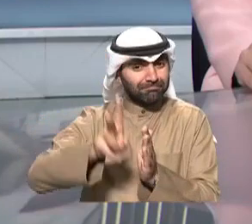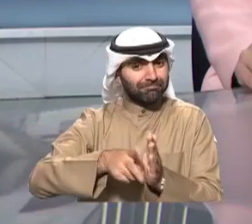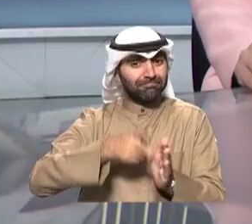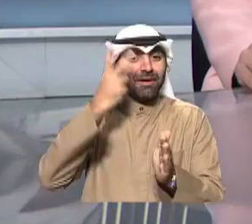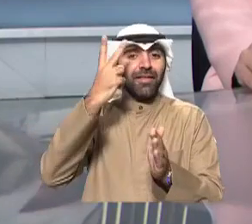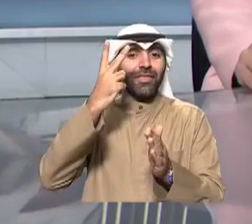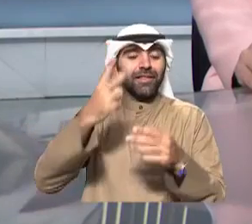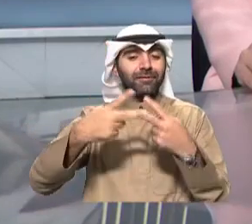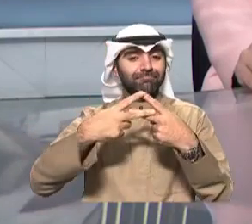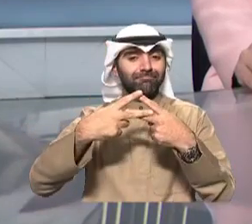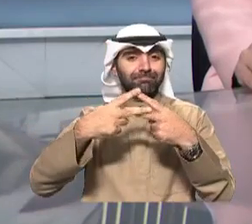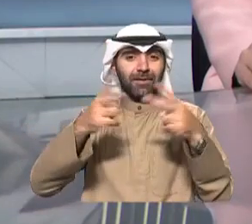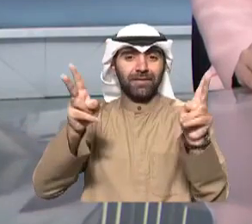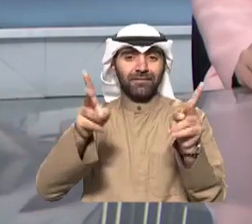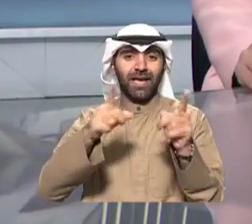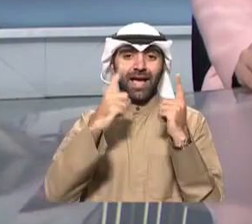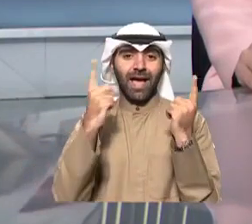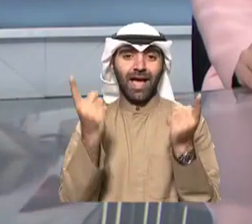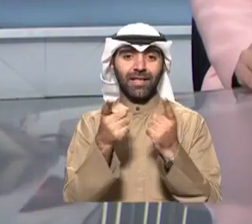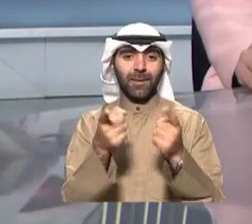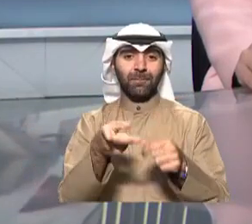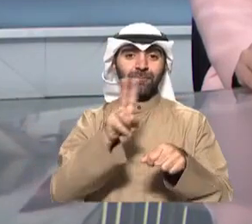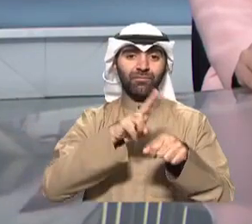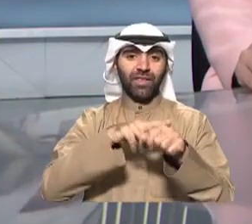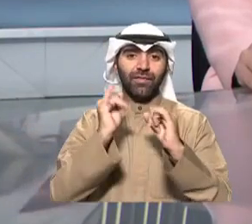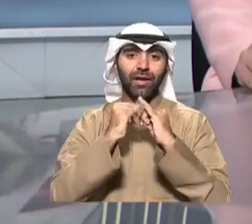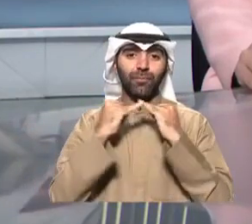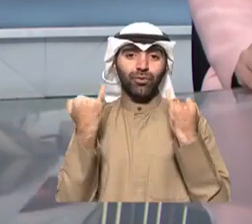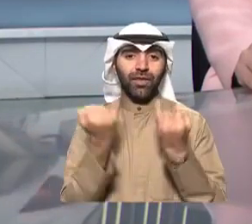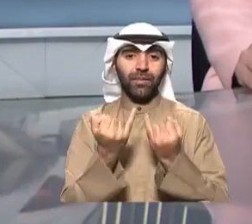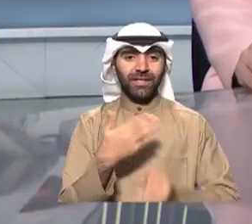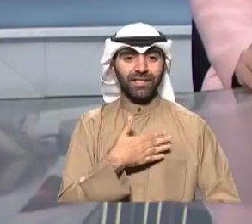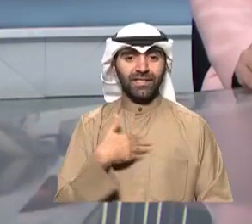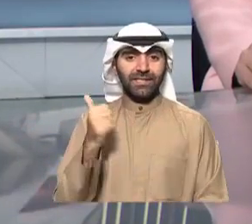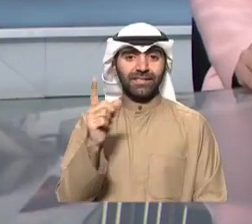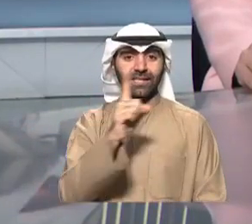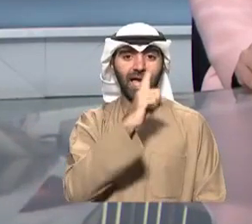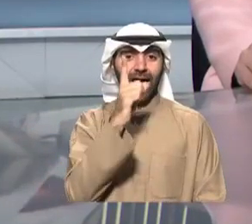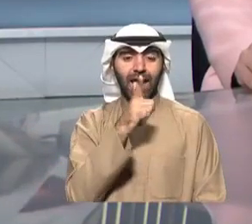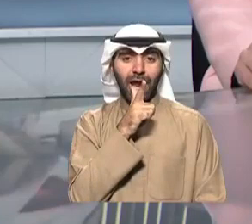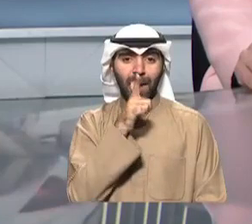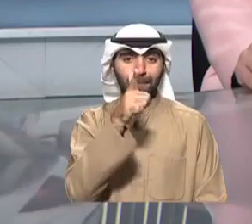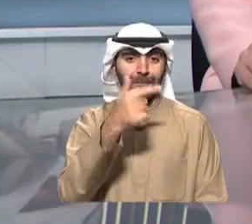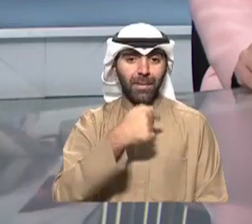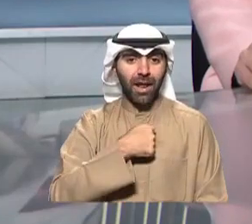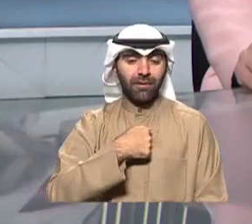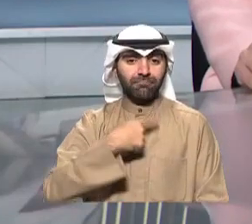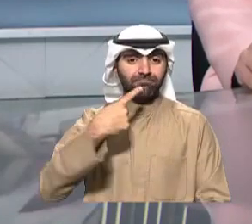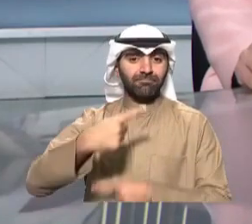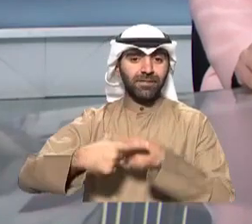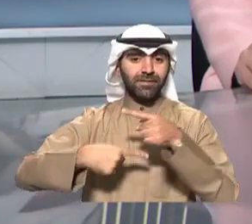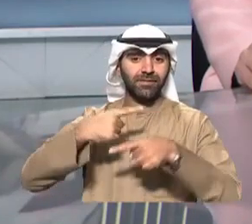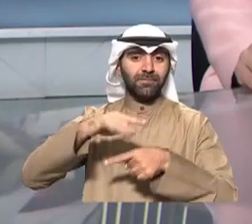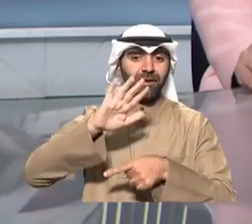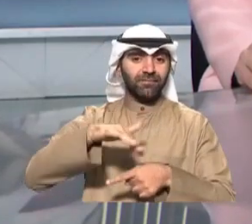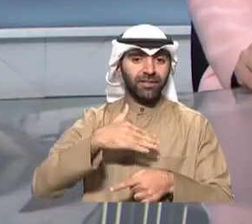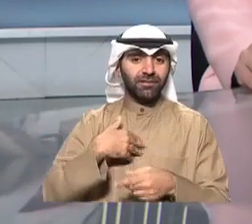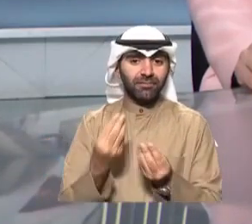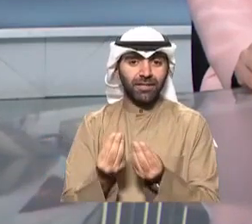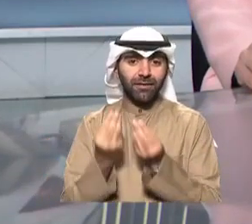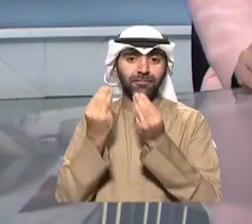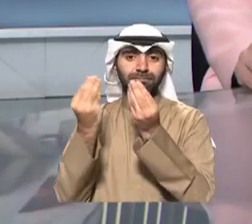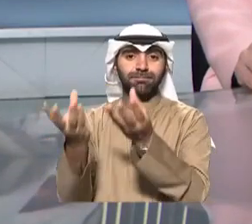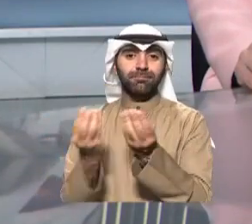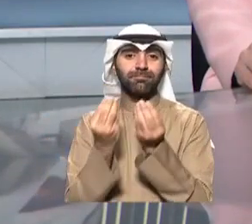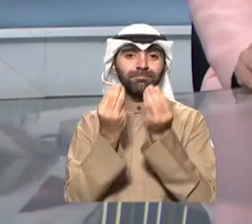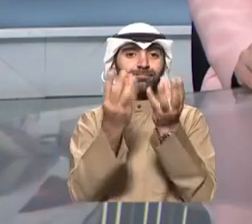وفعال. وأشارت الوكالة إلى أنها ستستمر في دراسة أي علاقة محتملة بين اللقاح